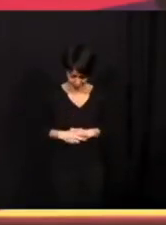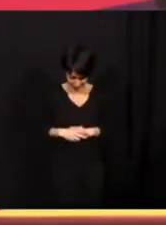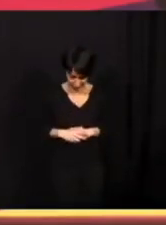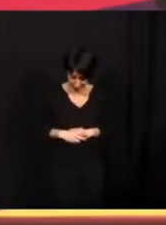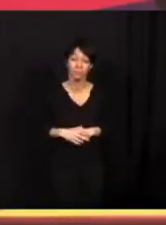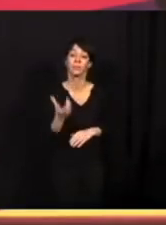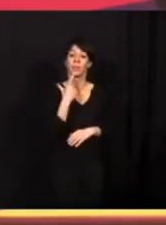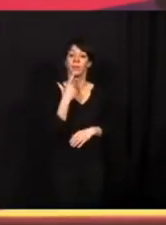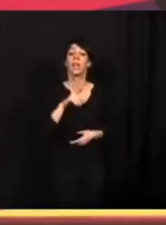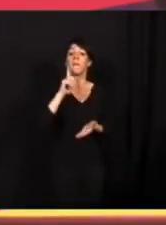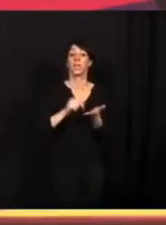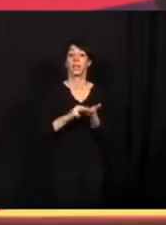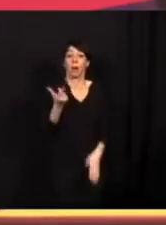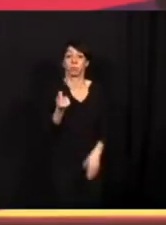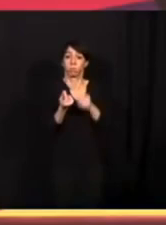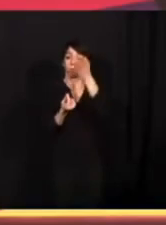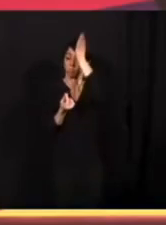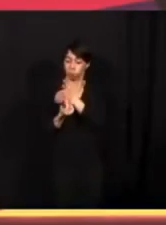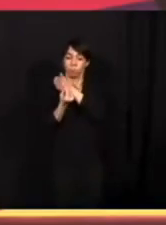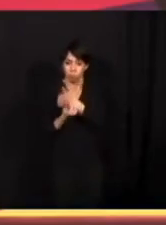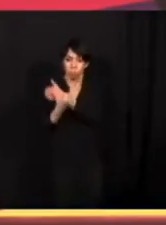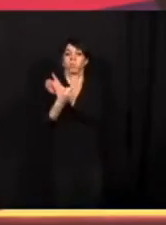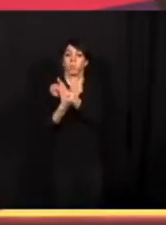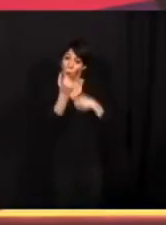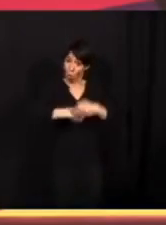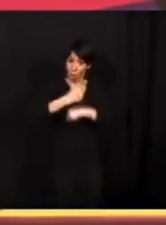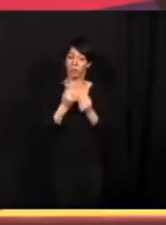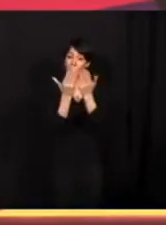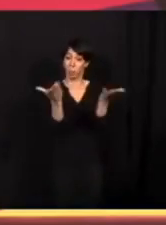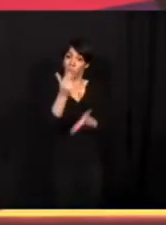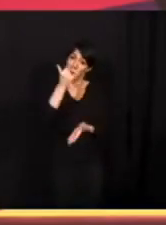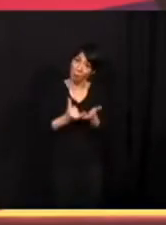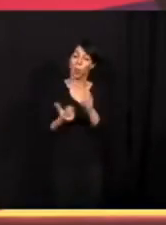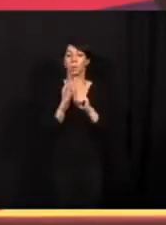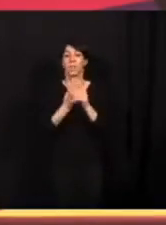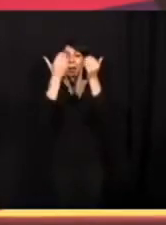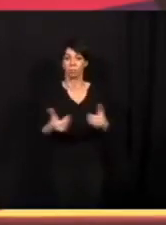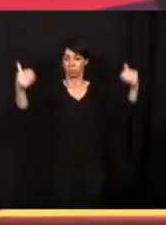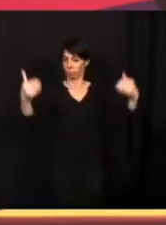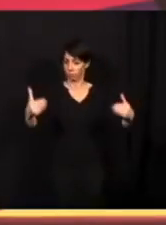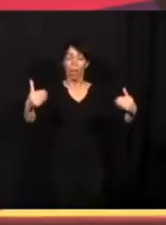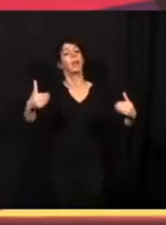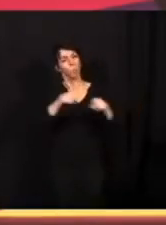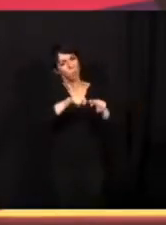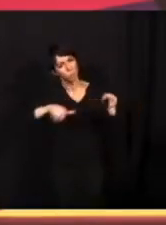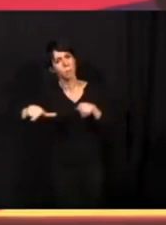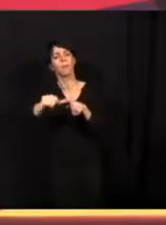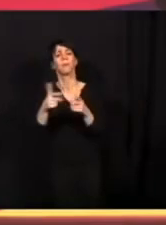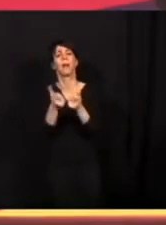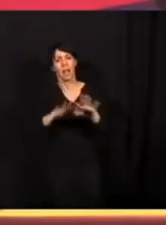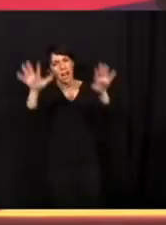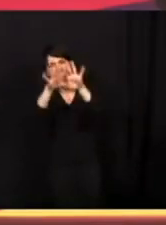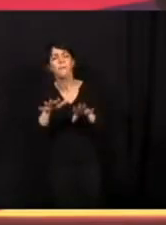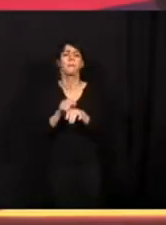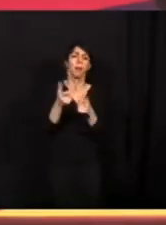de la fiscalité. Nous porterons l'individualisation de l'impôt et la revalorisation des allocations familiales. Nous voulons